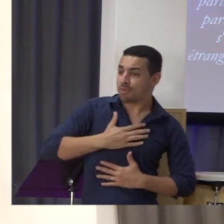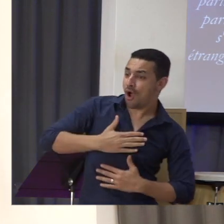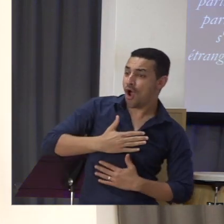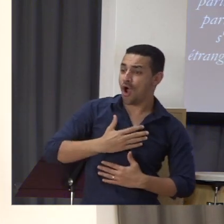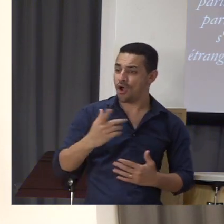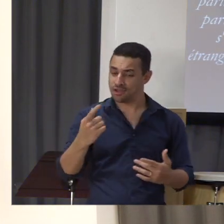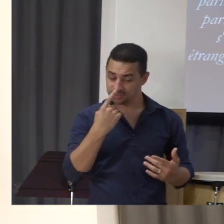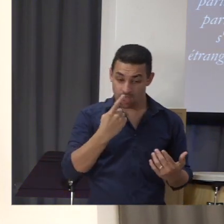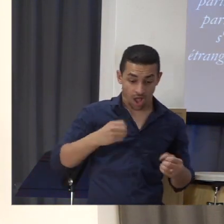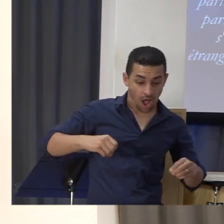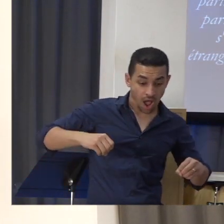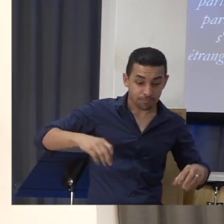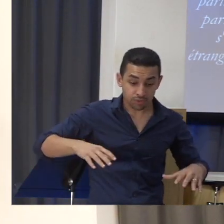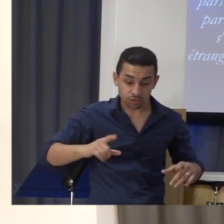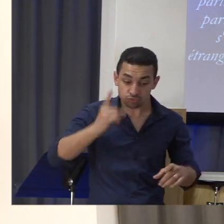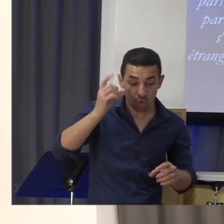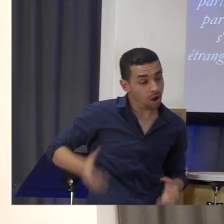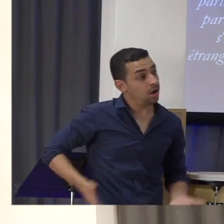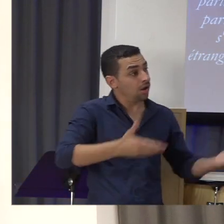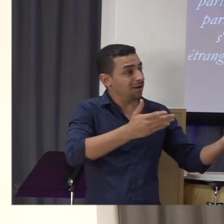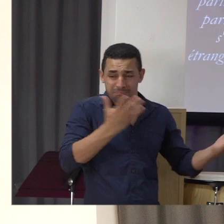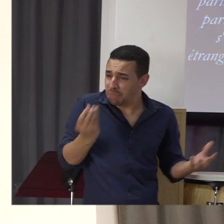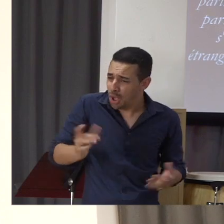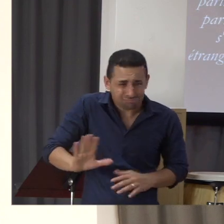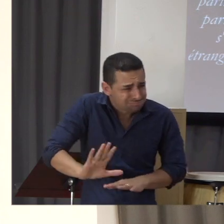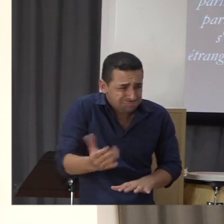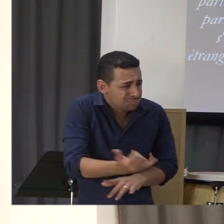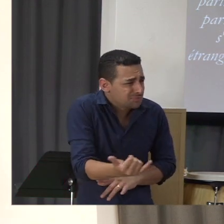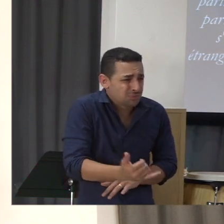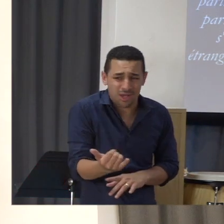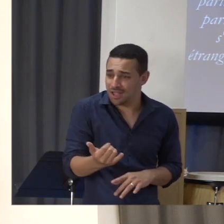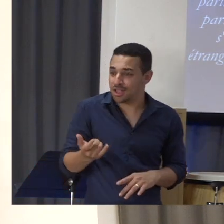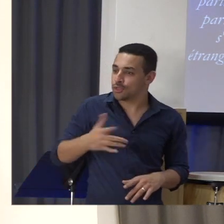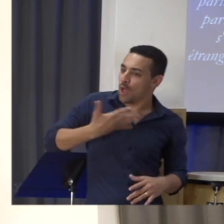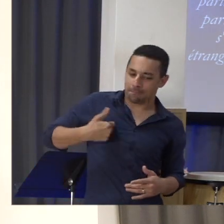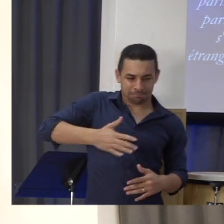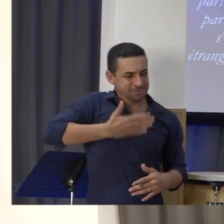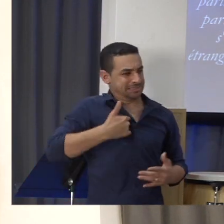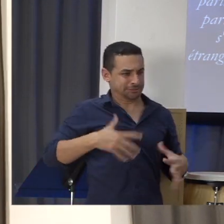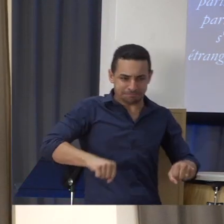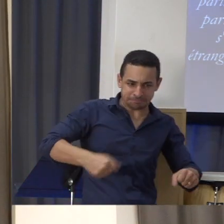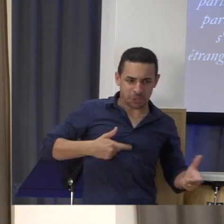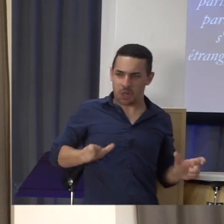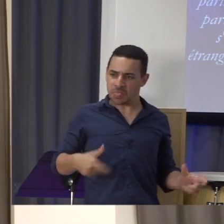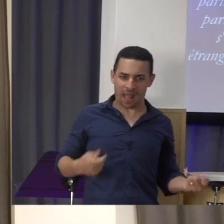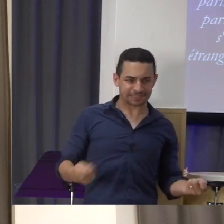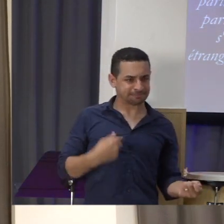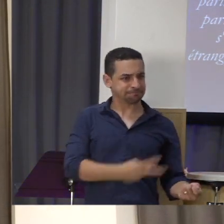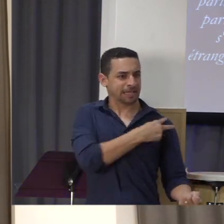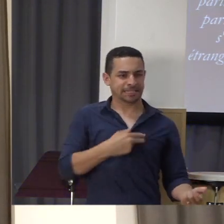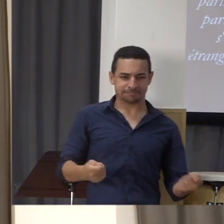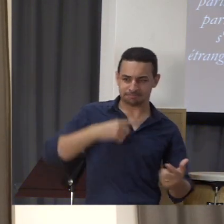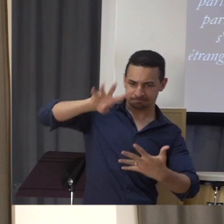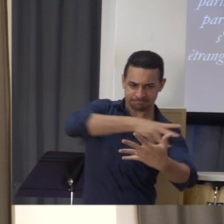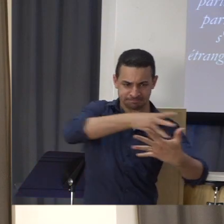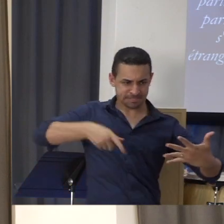peur d'abandonner votre vie entre les mains de Jésus. On aime contrôler les choses, on aime être maître de notre